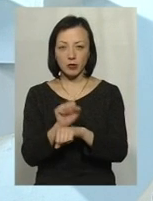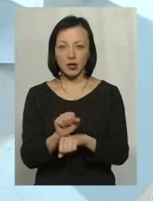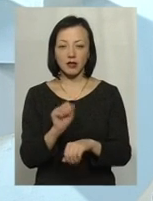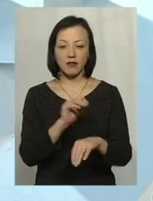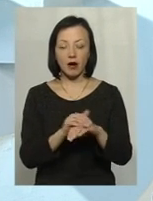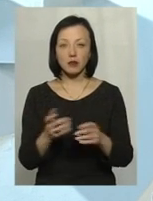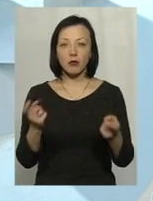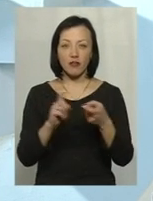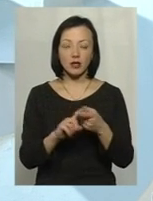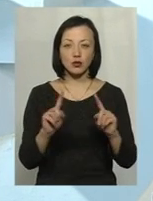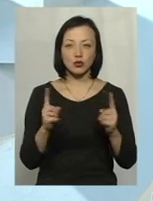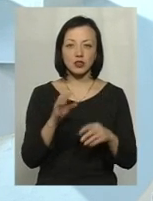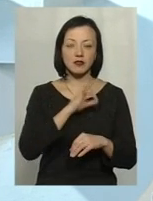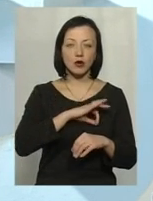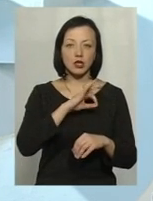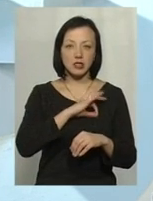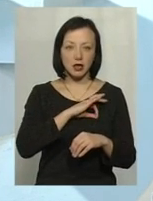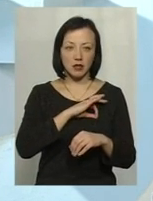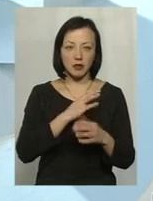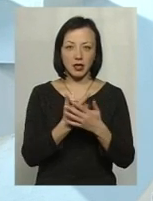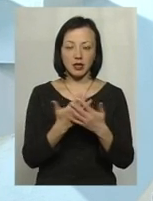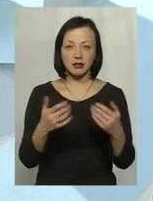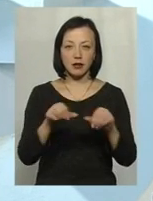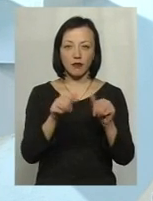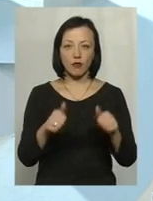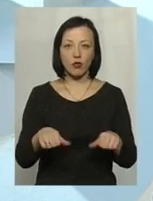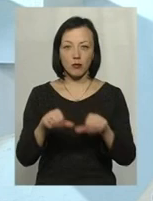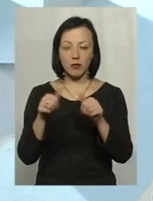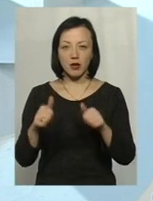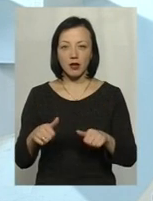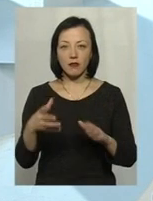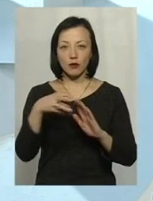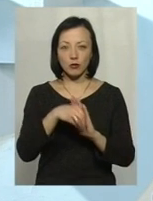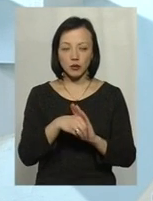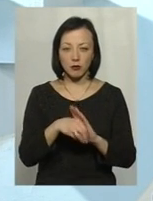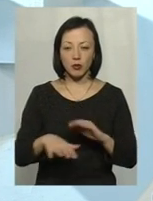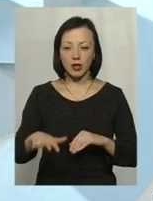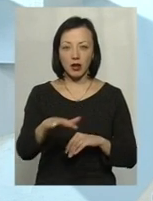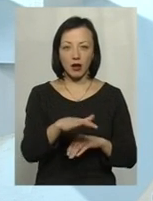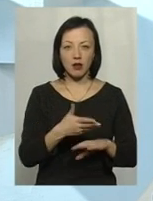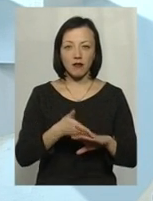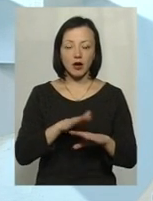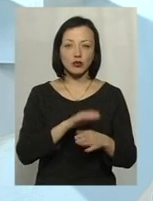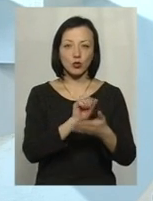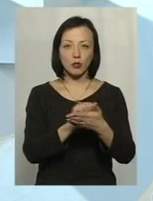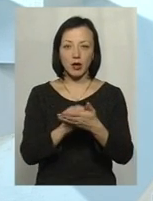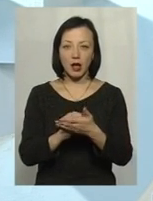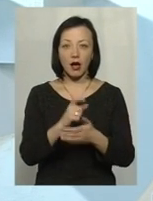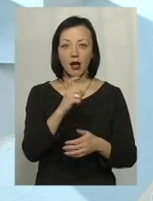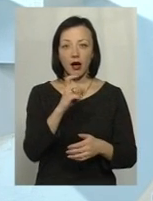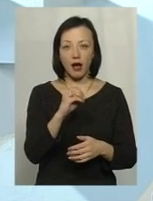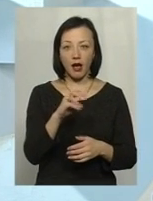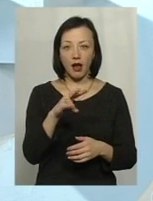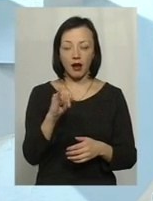що воно пов'язано дуже з використанням різних форм, і в тому числі по територіальності, і важко документувати. По Хеліксу